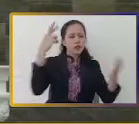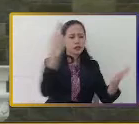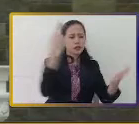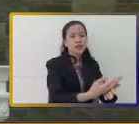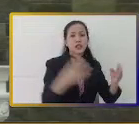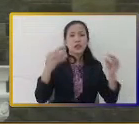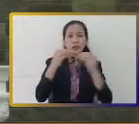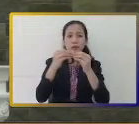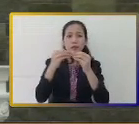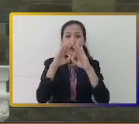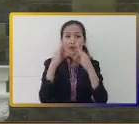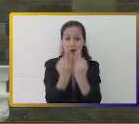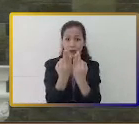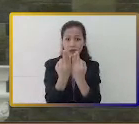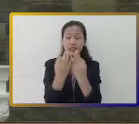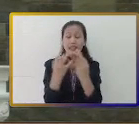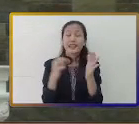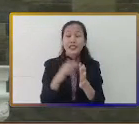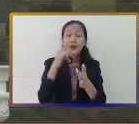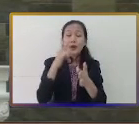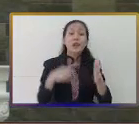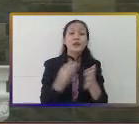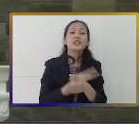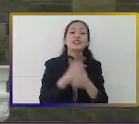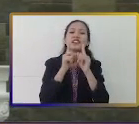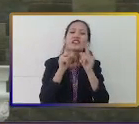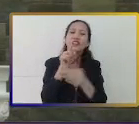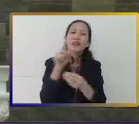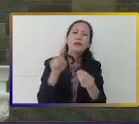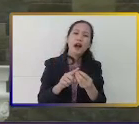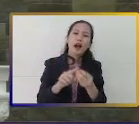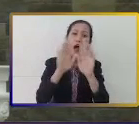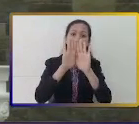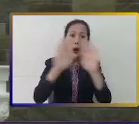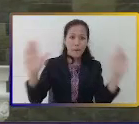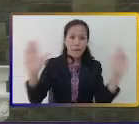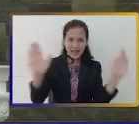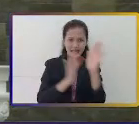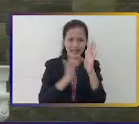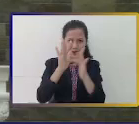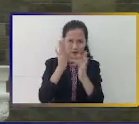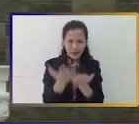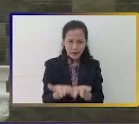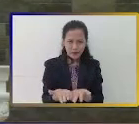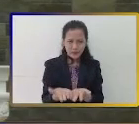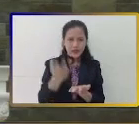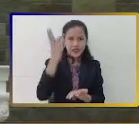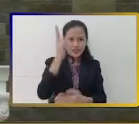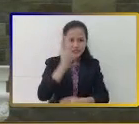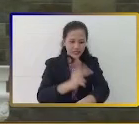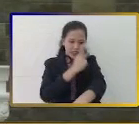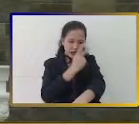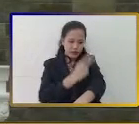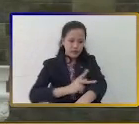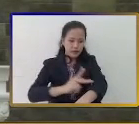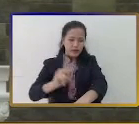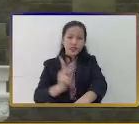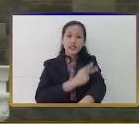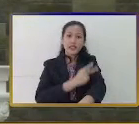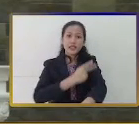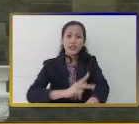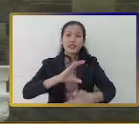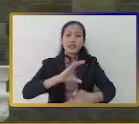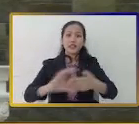yung pag-uusapan po natin ngayong umaga. As you open your Bibles, doon po sa Book of Psalms, chapter number 78. Book of Psalms, chapter